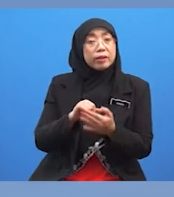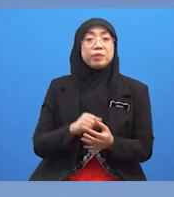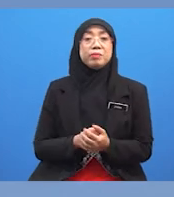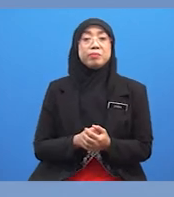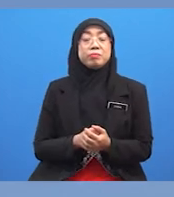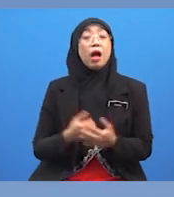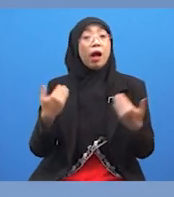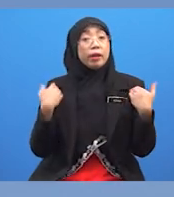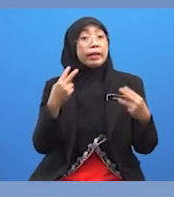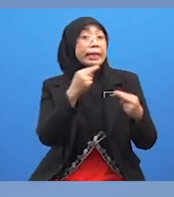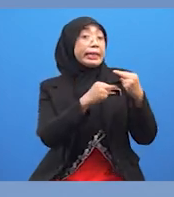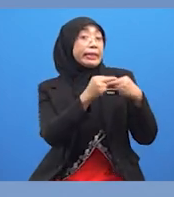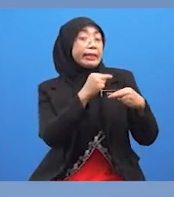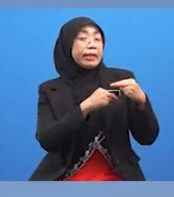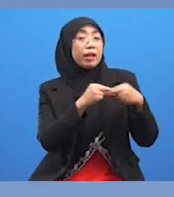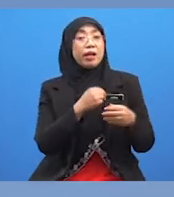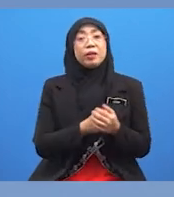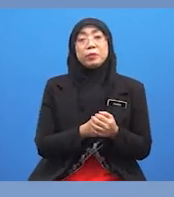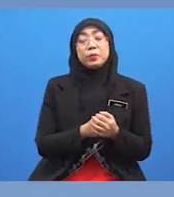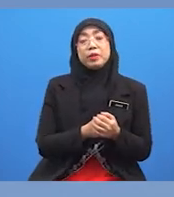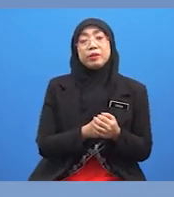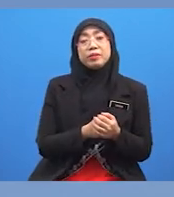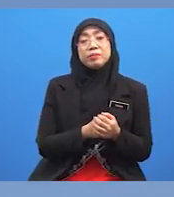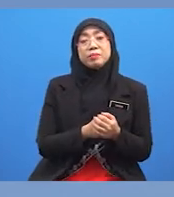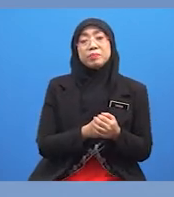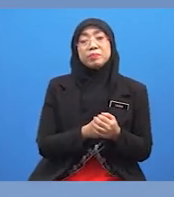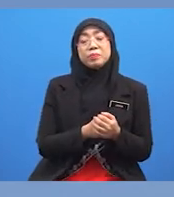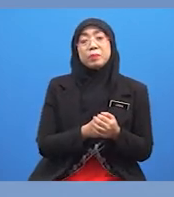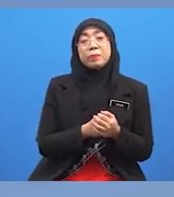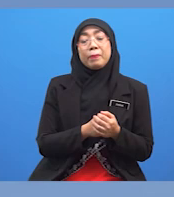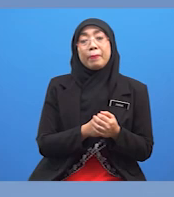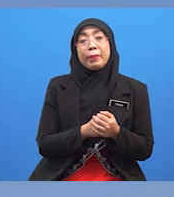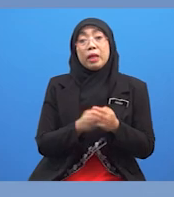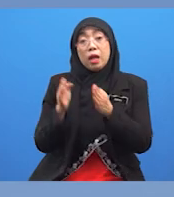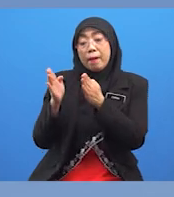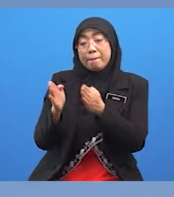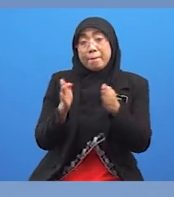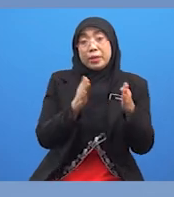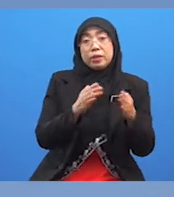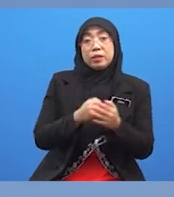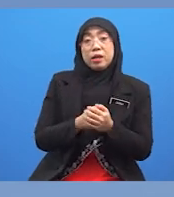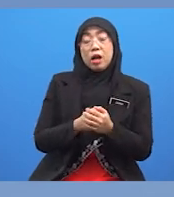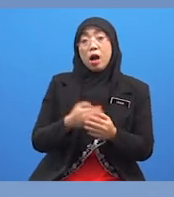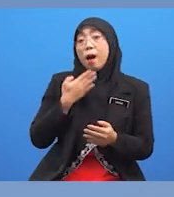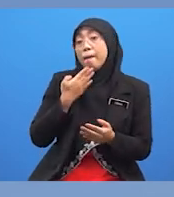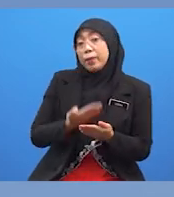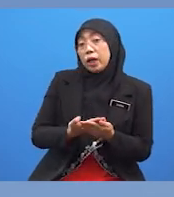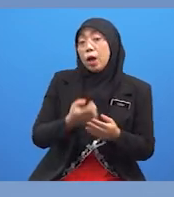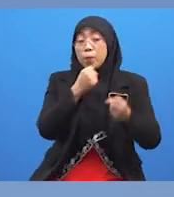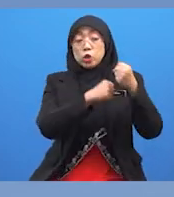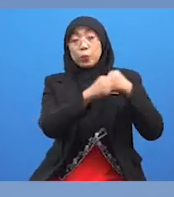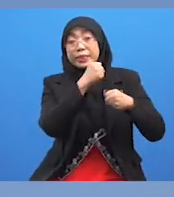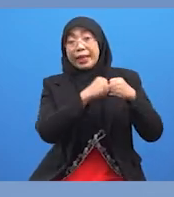memiliki nilai murni dan moral yang tinggi, beretika, berbudi pekerti, bersopan